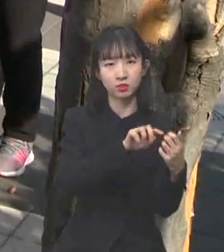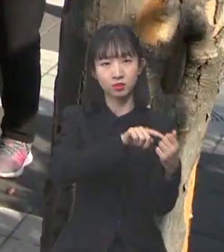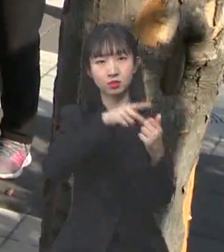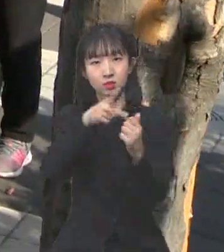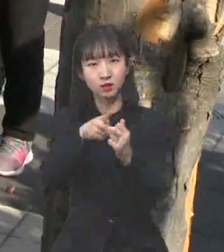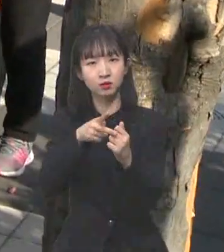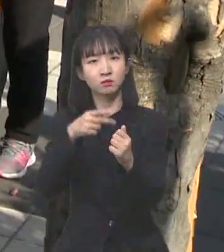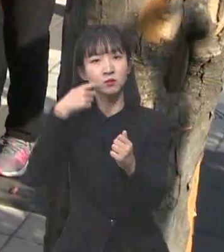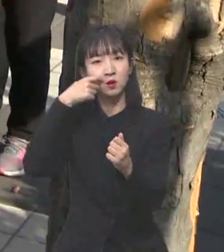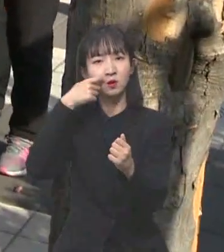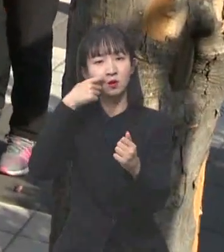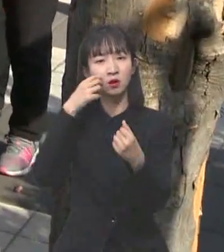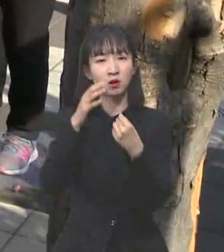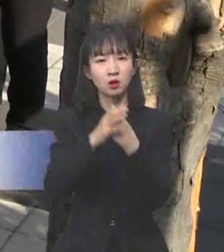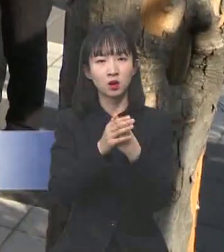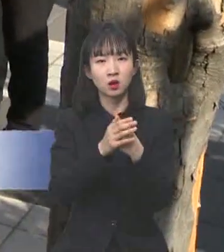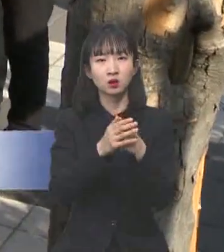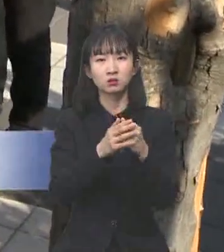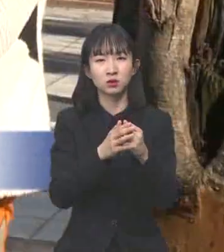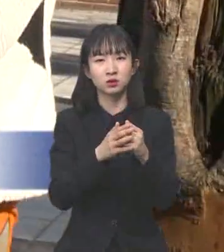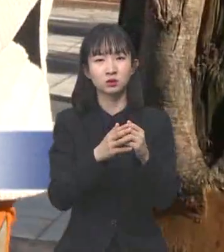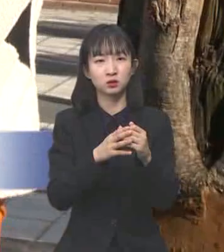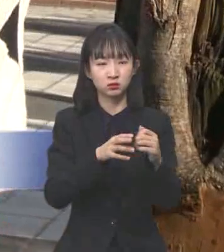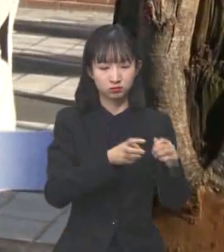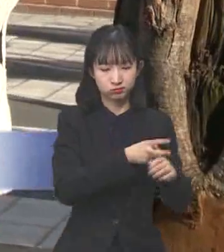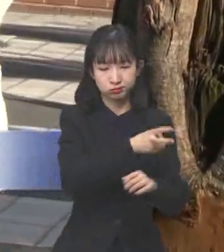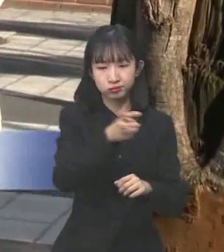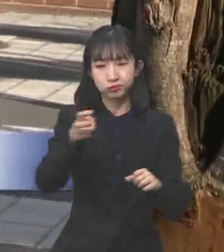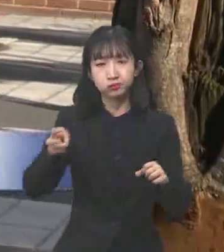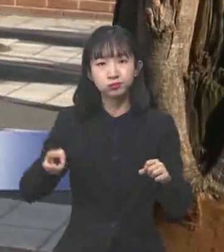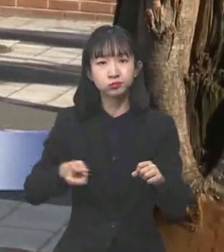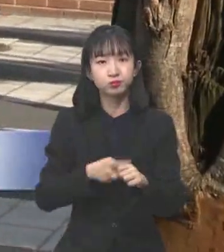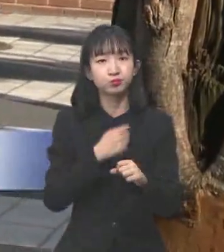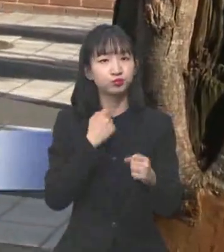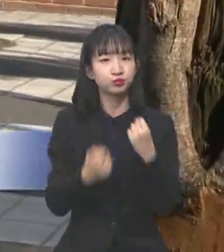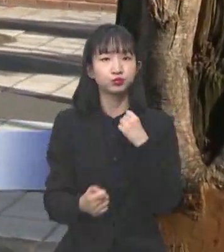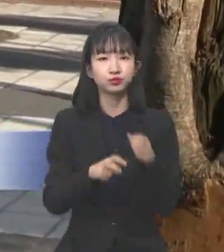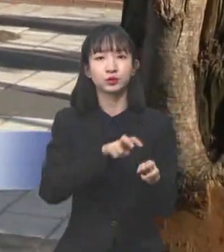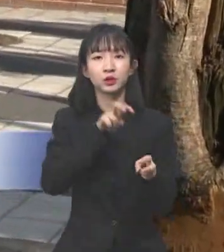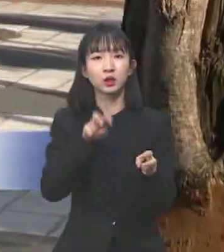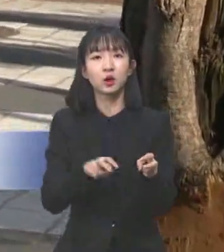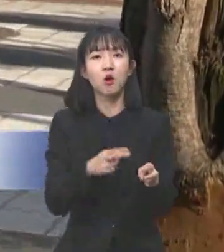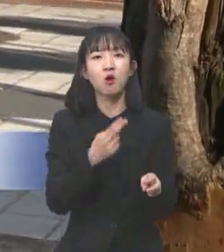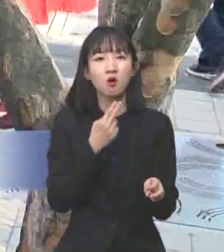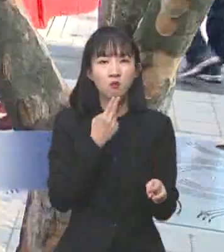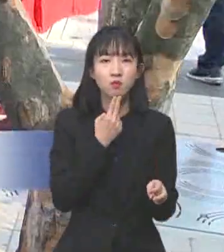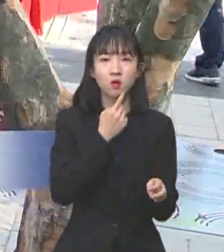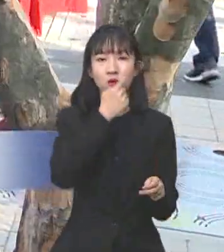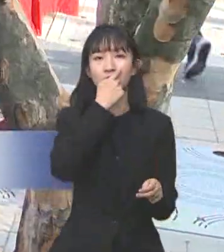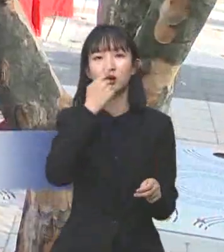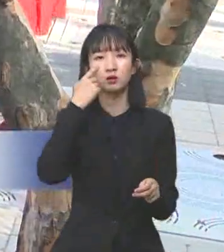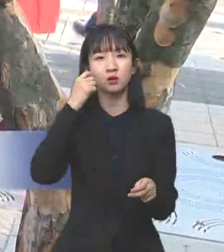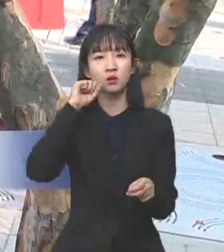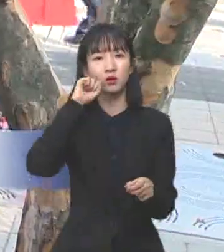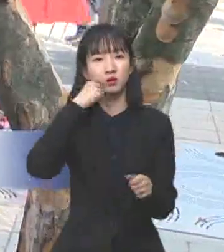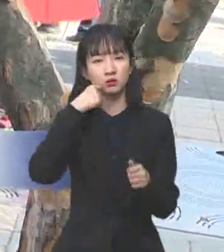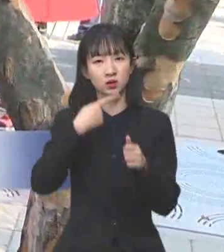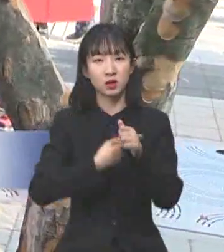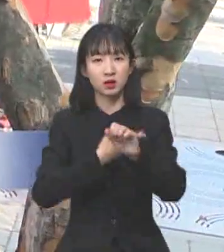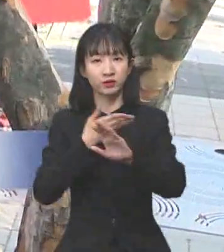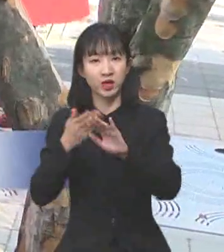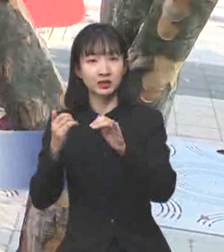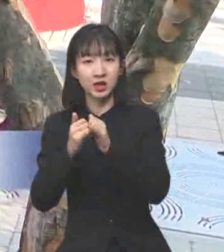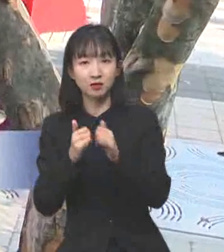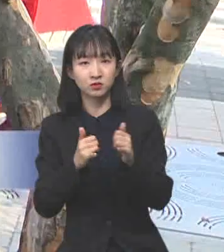내릴 지 예측이 불가능한 데다 한바퀴를 돌고 도 내리지 않는 승객을 확인할 방법도 없어 다른 승객들은 대기